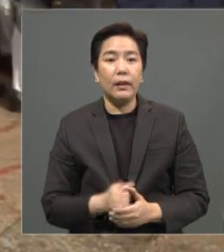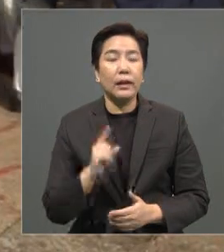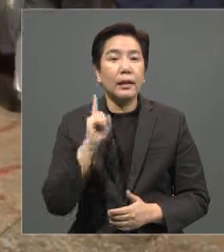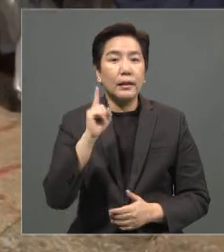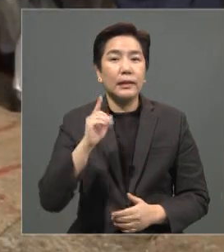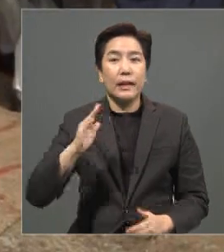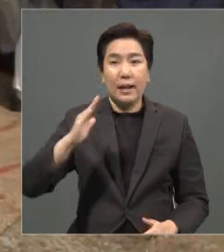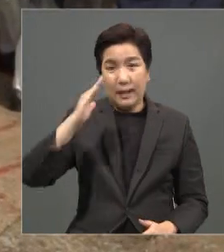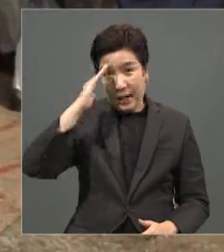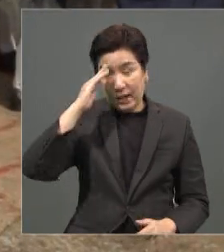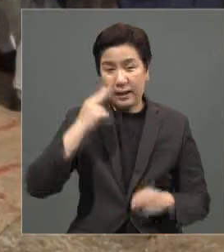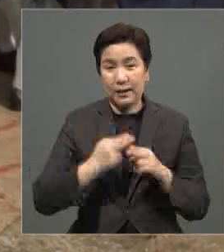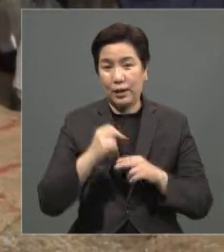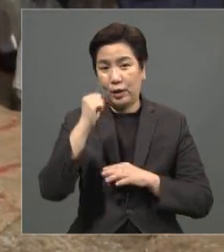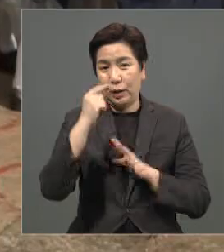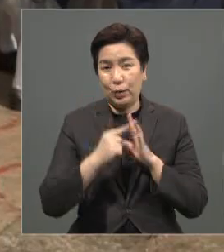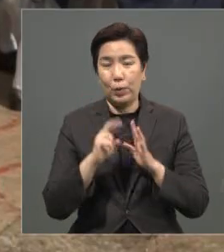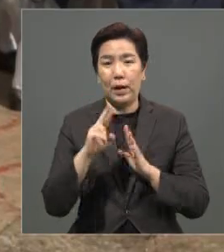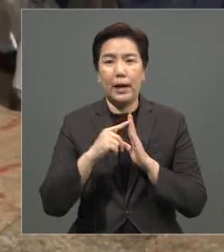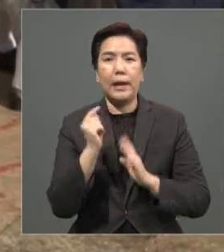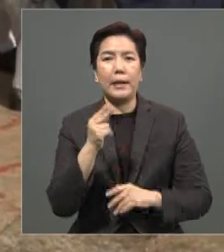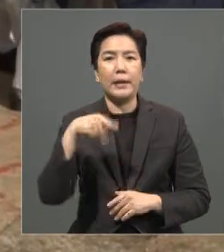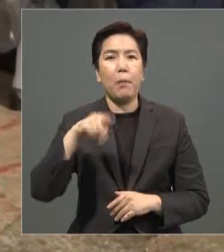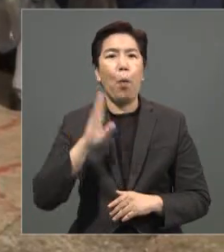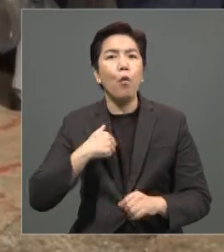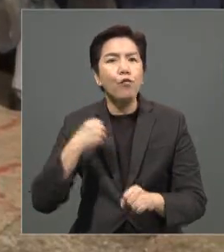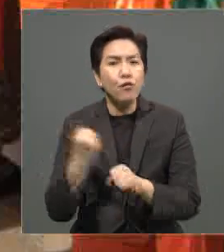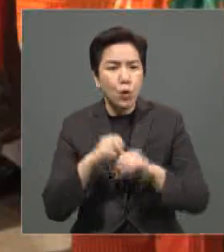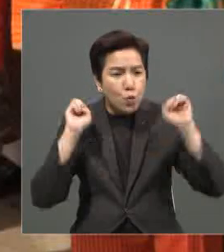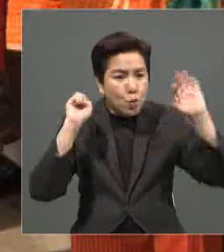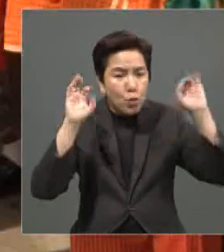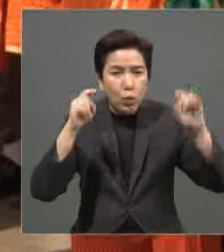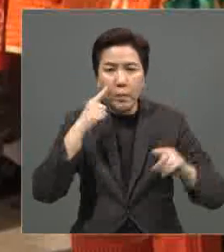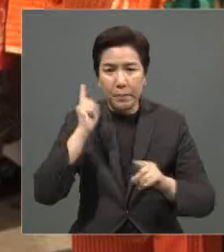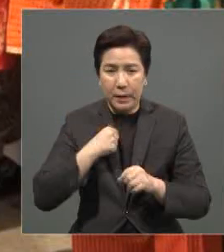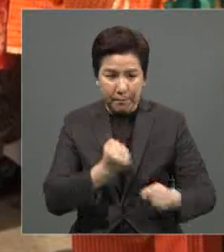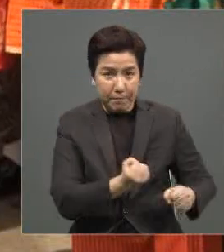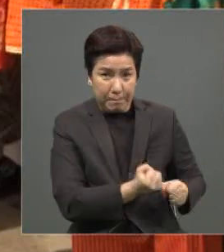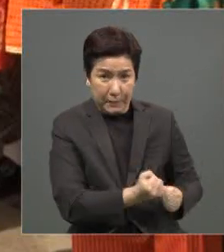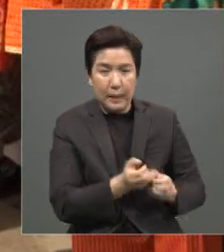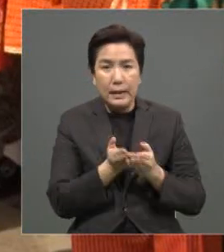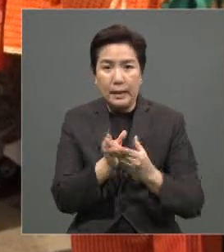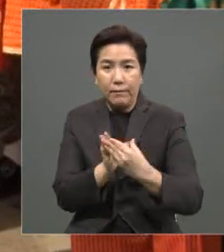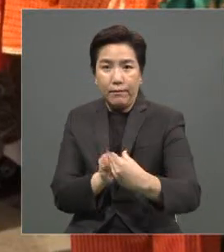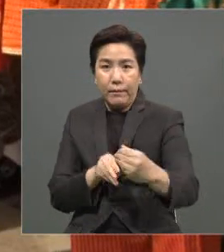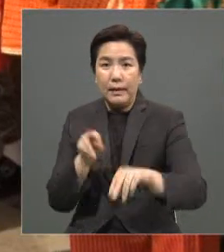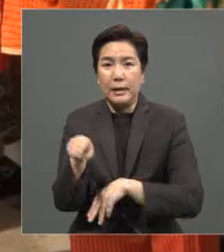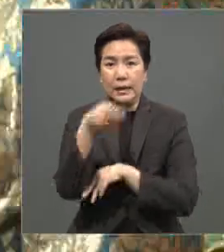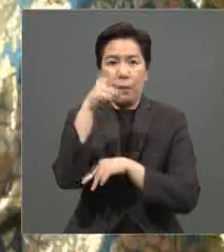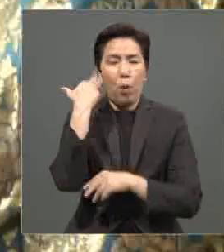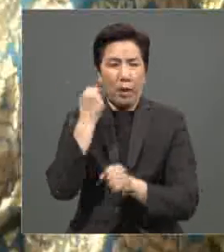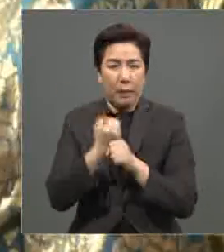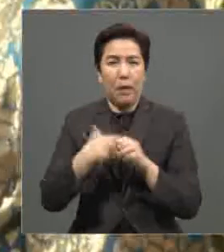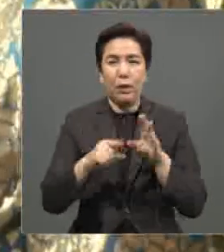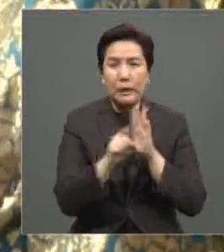คือนาวาตรีสุรเทพจำนงประโคนครูฝึกเรือพระราชพิธีทำหน้าที่ในท้ายเรือพระที่นั่งสุพรรณหงส์เคยทำหน้าที่มาแ